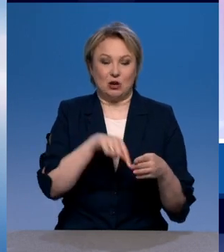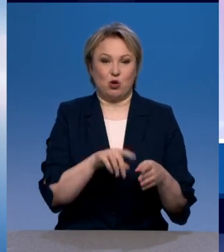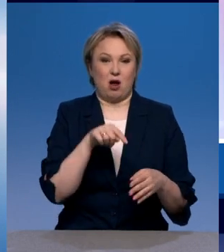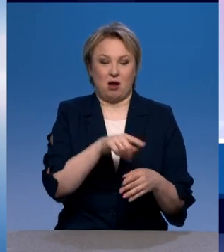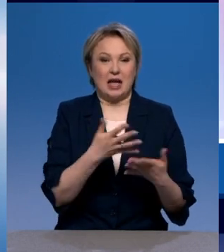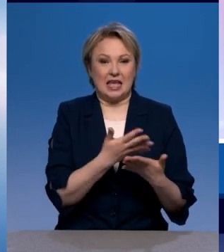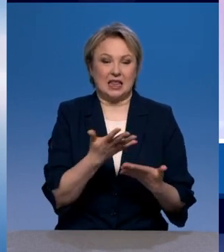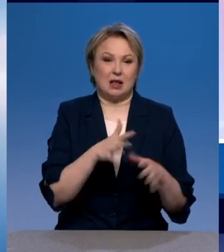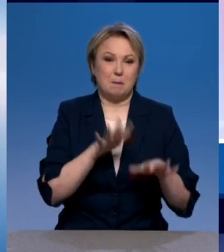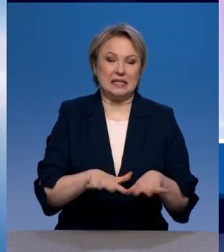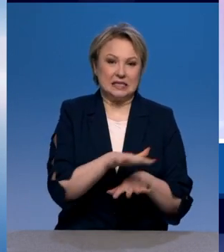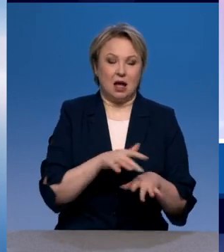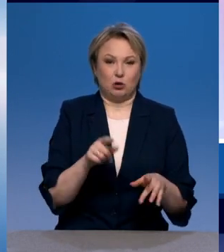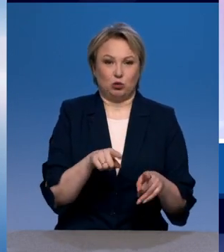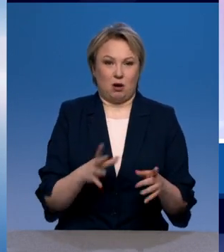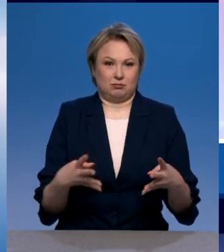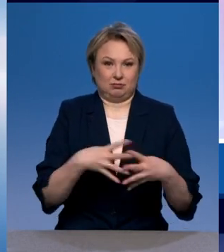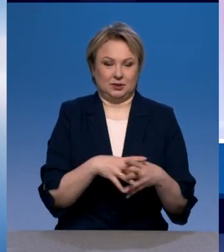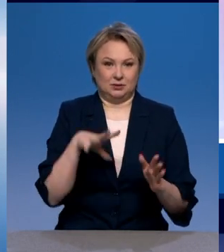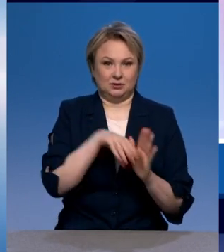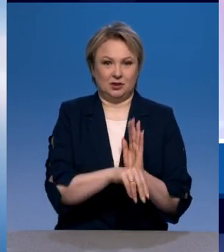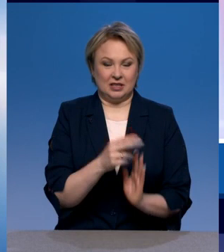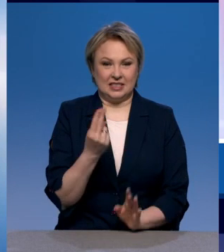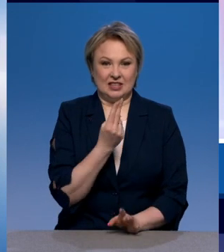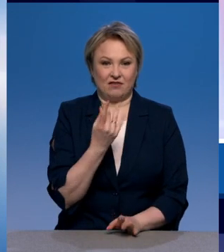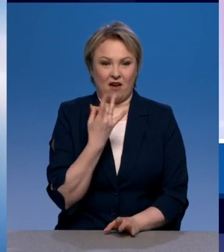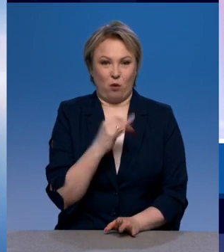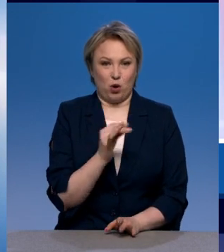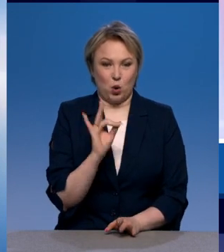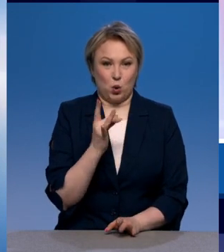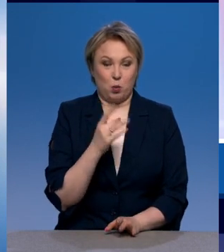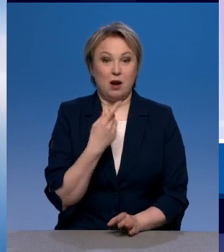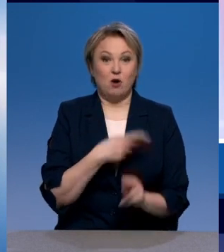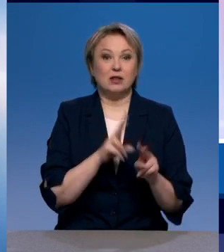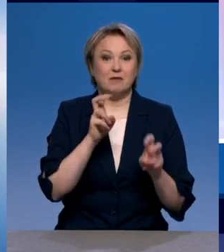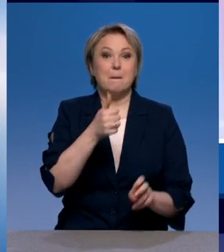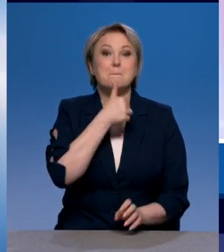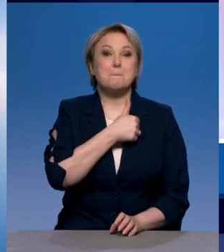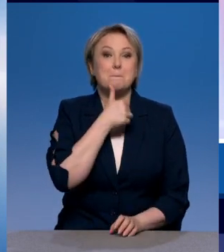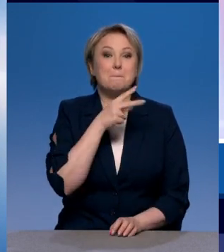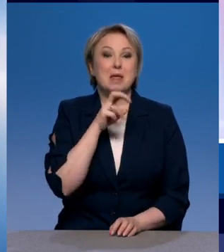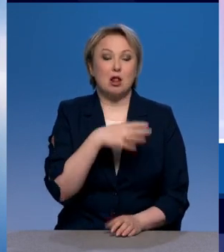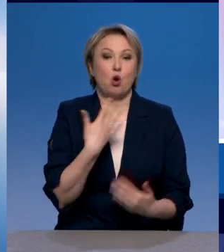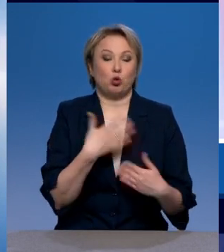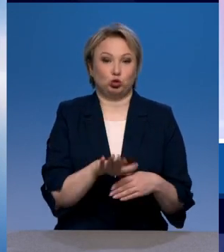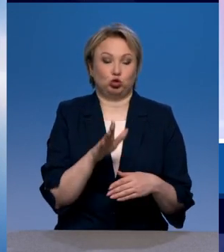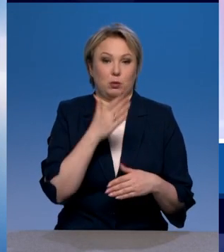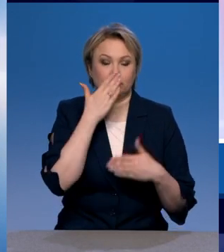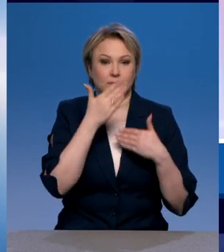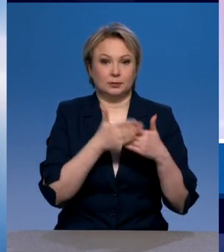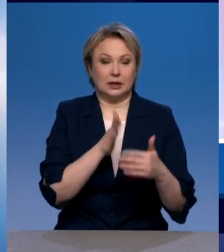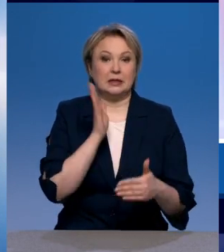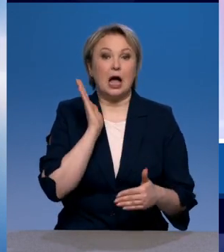Поэтому пилот уже, можно сказать, подходит к концу, и уже в этом году вполне вероятно